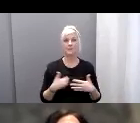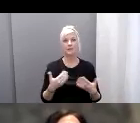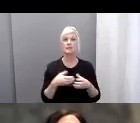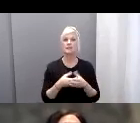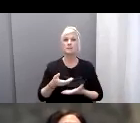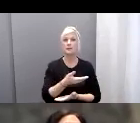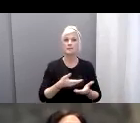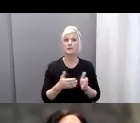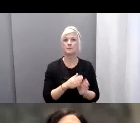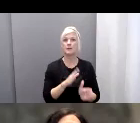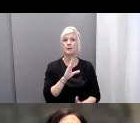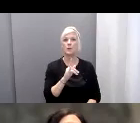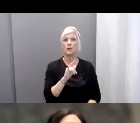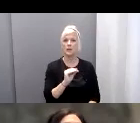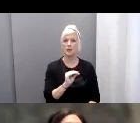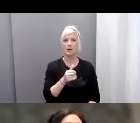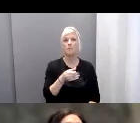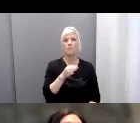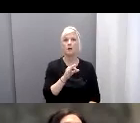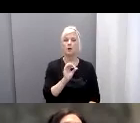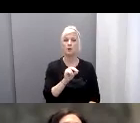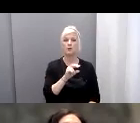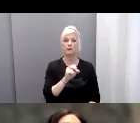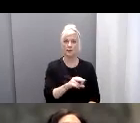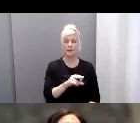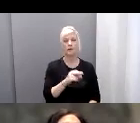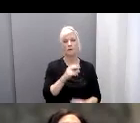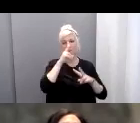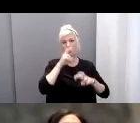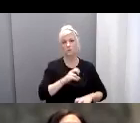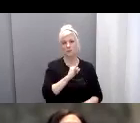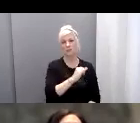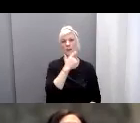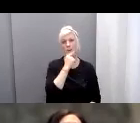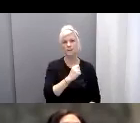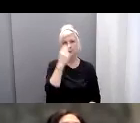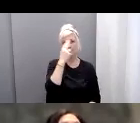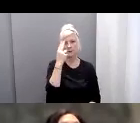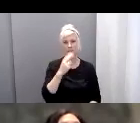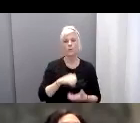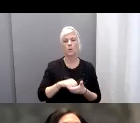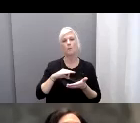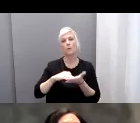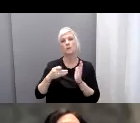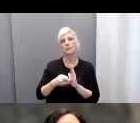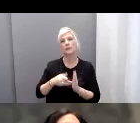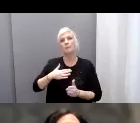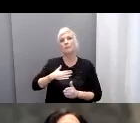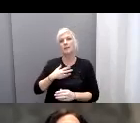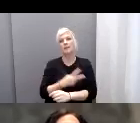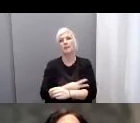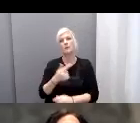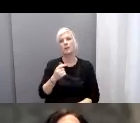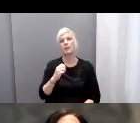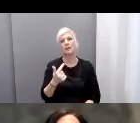mellan Julia Baner som är forskare på Lunds universitet och projektet Min sexualitet, min rätt som